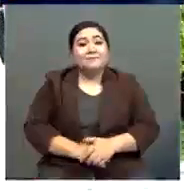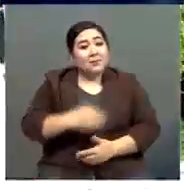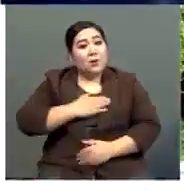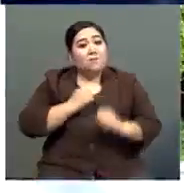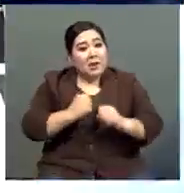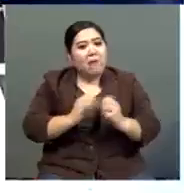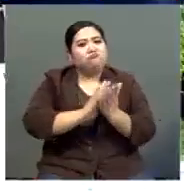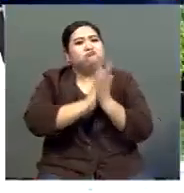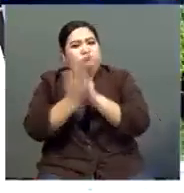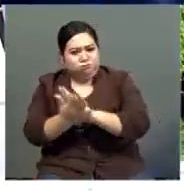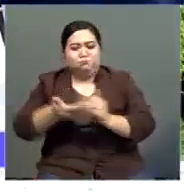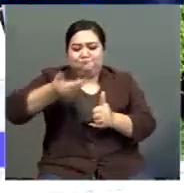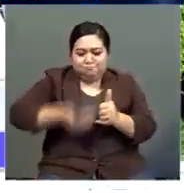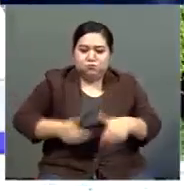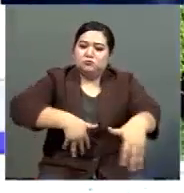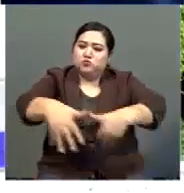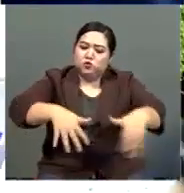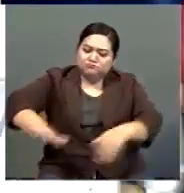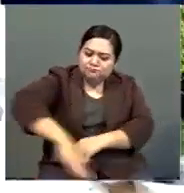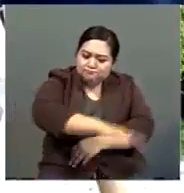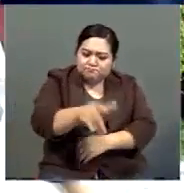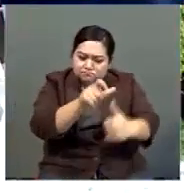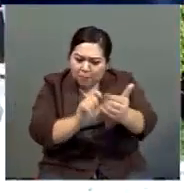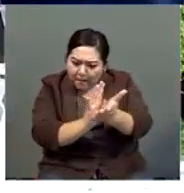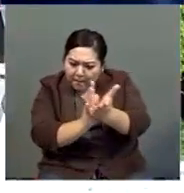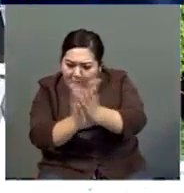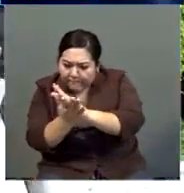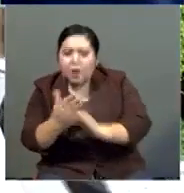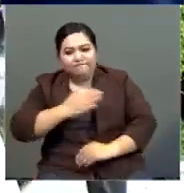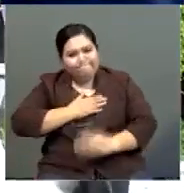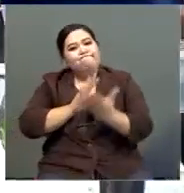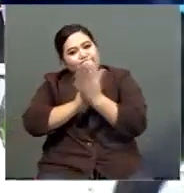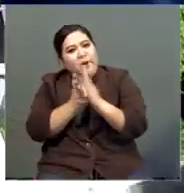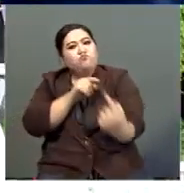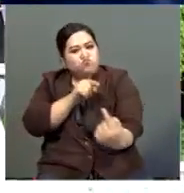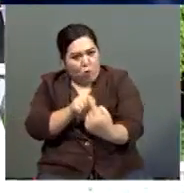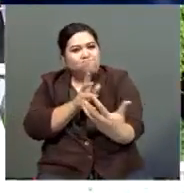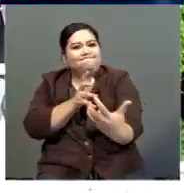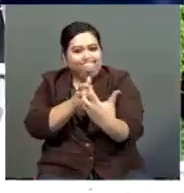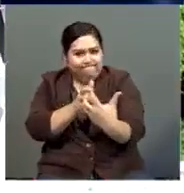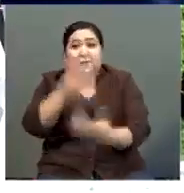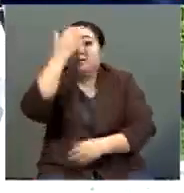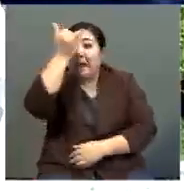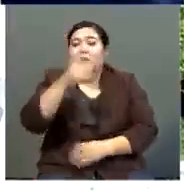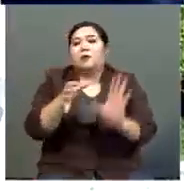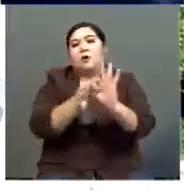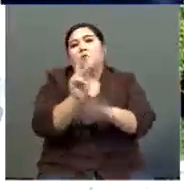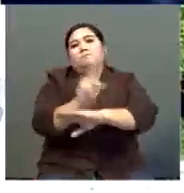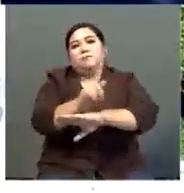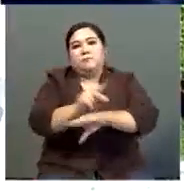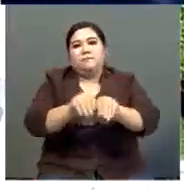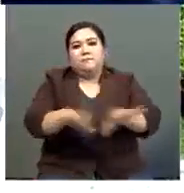เราก็พยายามปรับตัวให้เข้ากับพฤติกรรมความเปลี่ยนแปลงของพี่น้องประชาชนก็คือเน้นในสื่อโซเชียลมีเดียมากขึ้